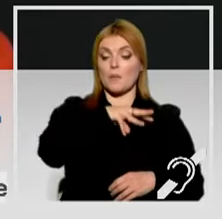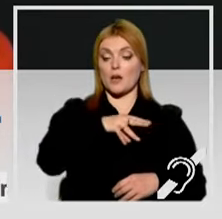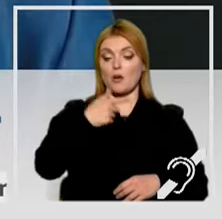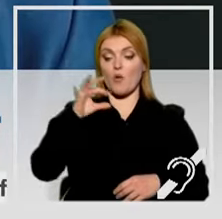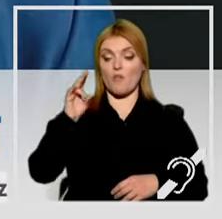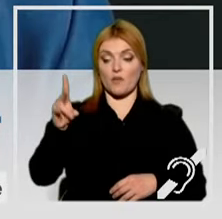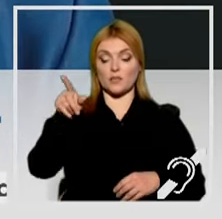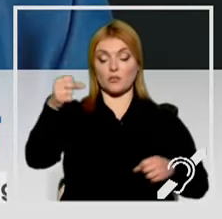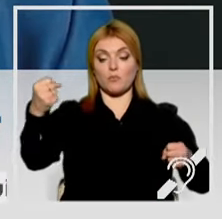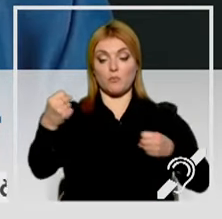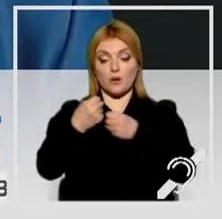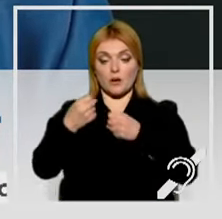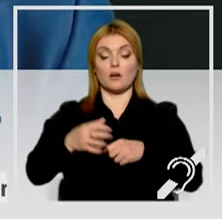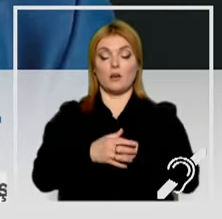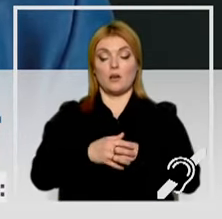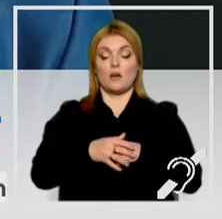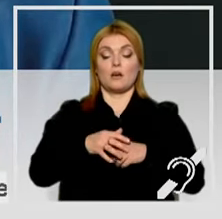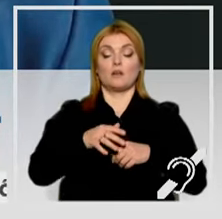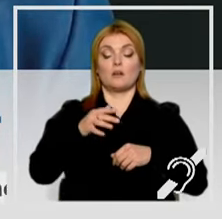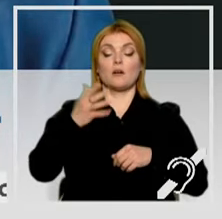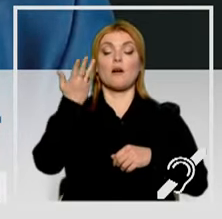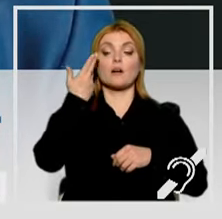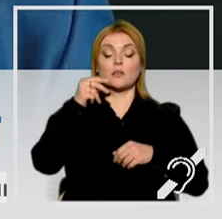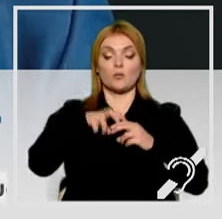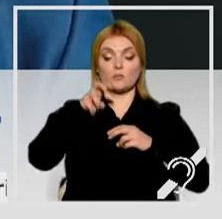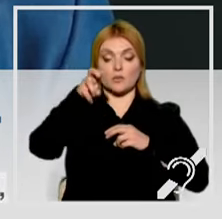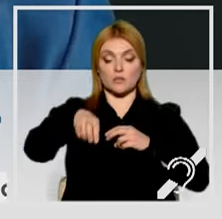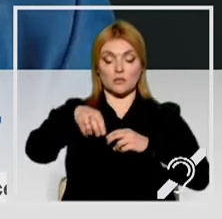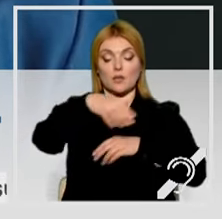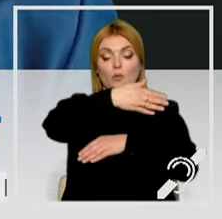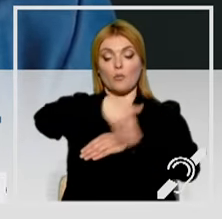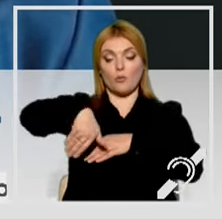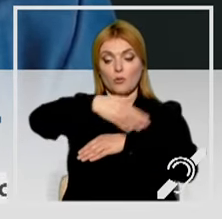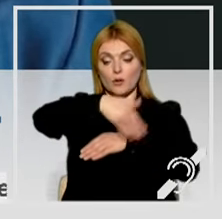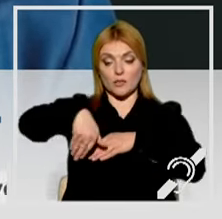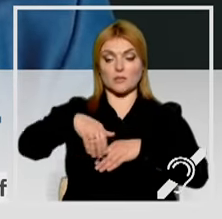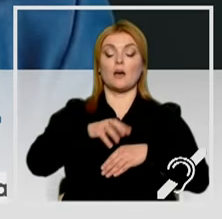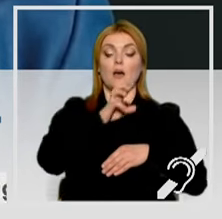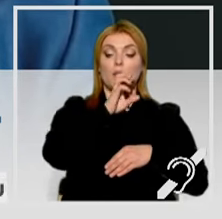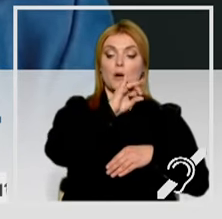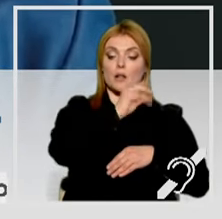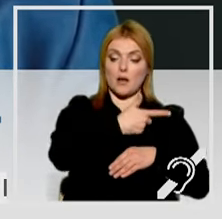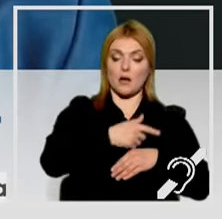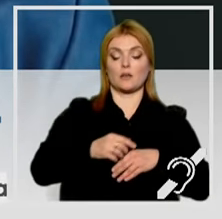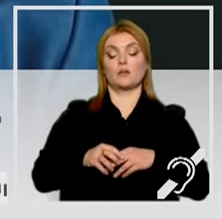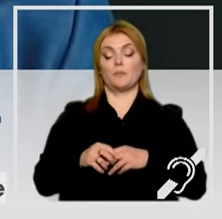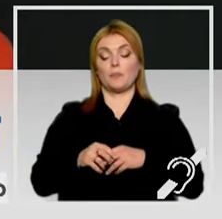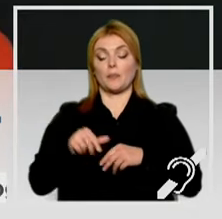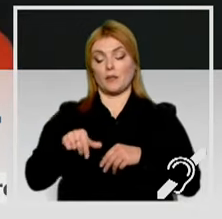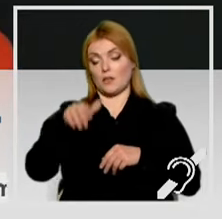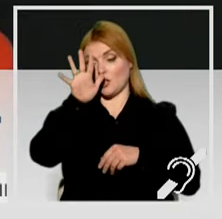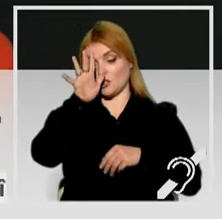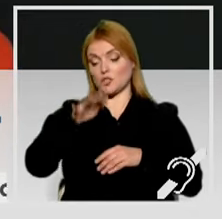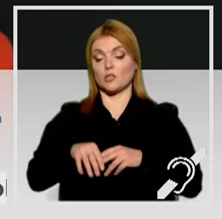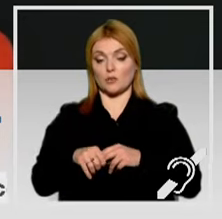a fost lovit de o mașină în timp ce traversa în afara trecerii pentru pietoni la intersecția șoselei Balcani cu strada tricolorului din